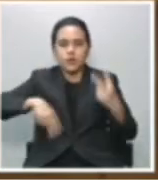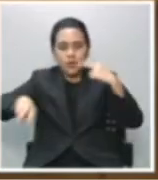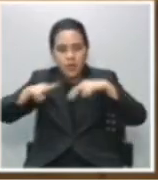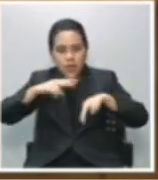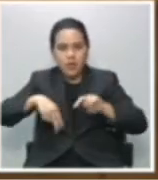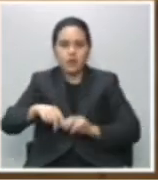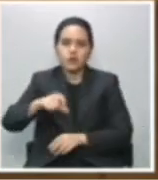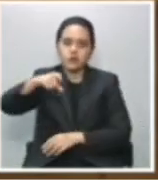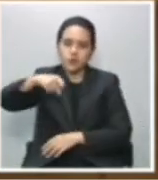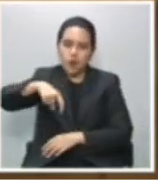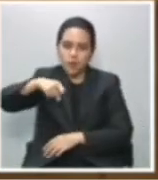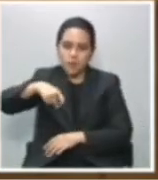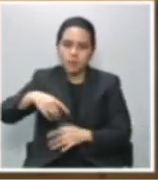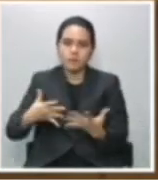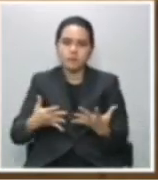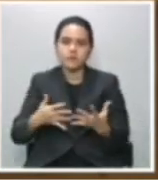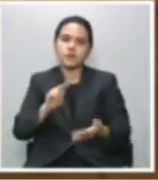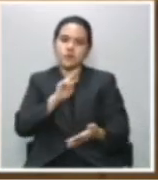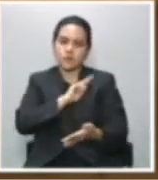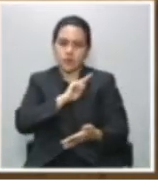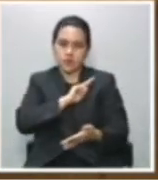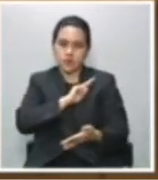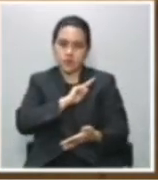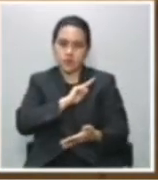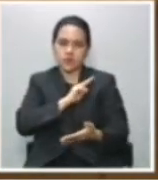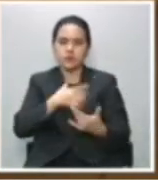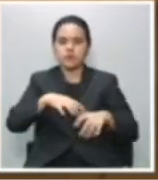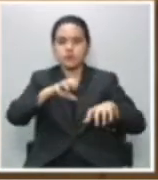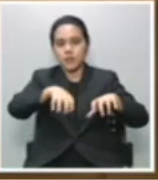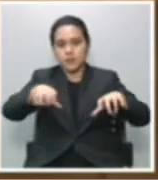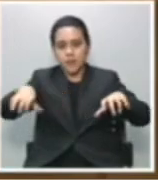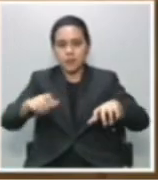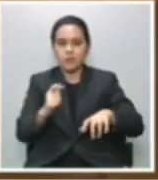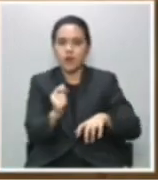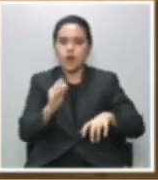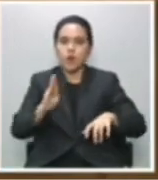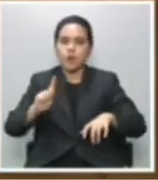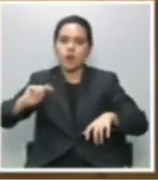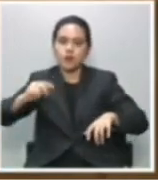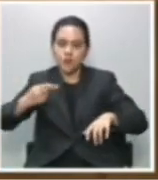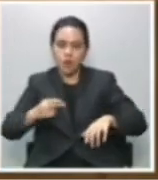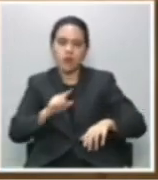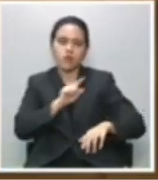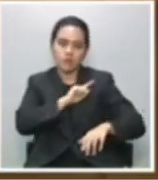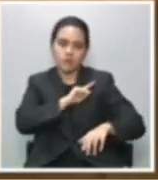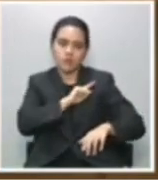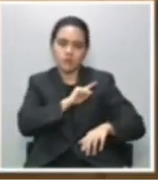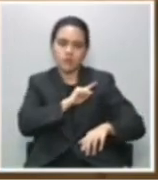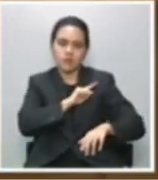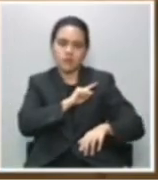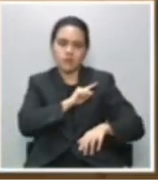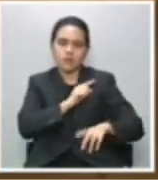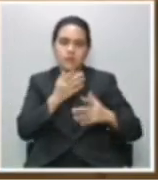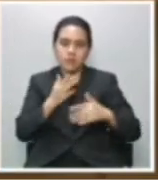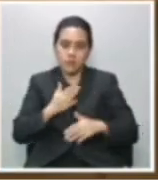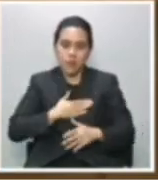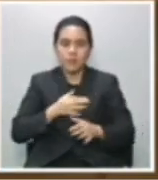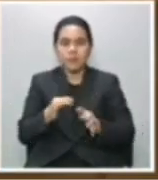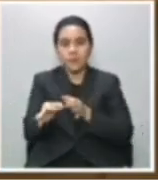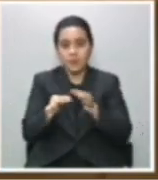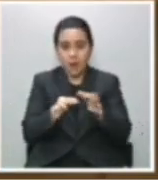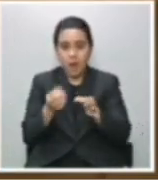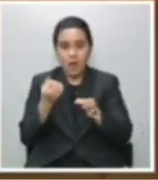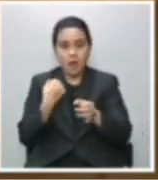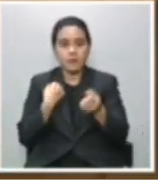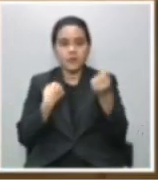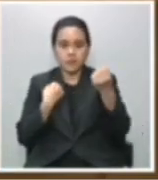ซมโดยตัวเองโดยองค์กรปกครองส่วนท้องถิ่นผมขออธิบายง่ายๆเป็น2ส่วนส่ว